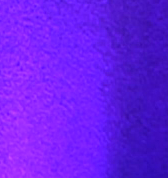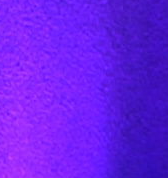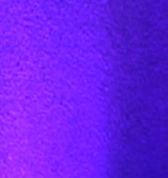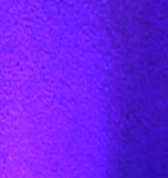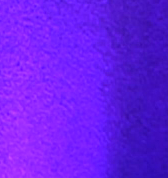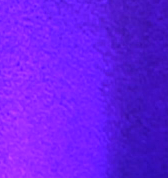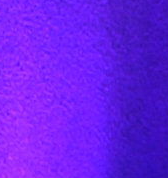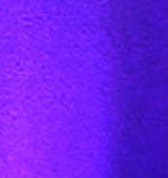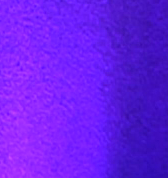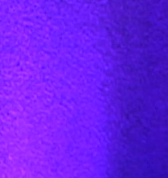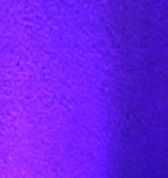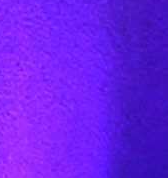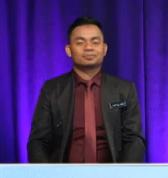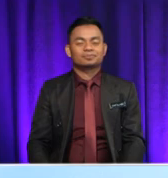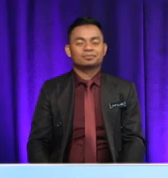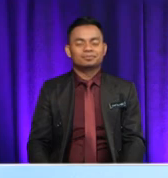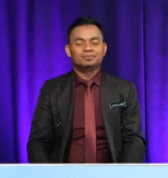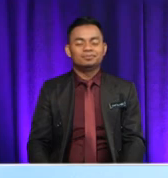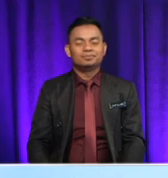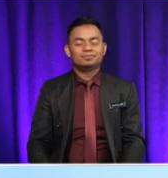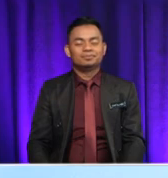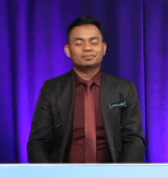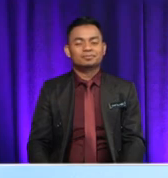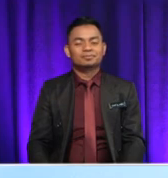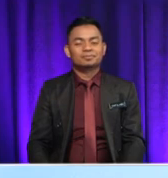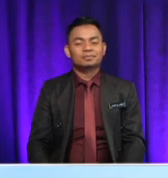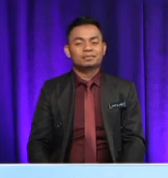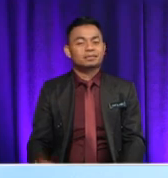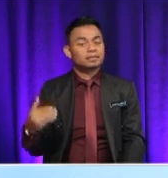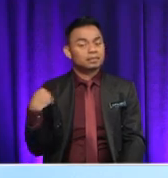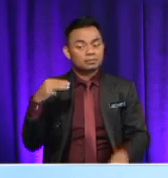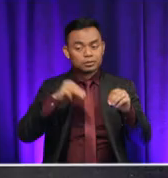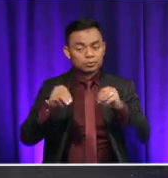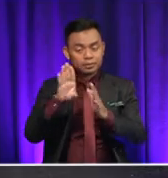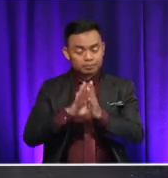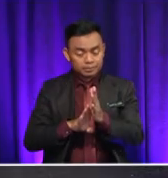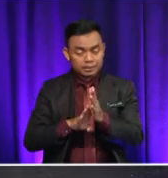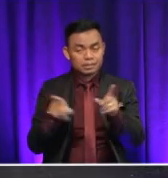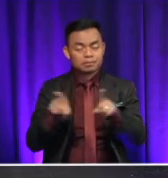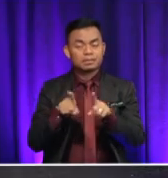Oke saya tahu kita ada bersama kita dalam kalian